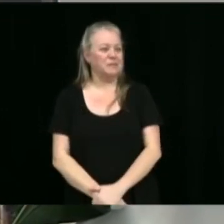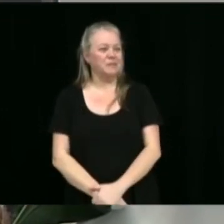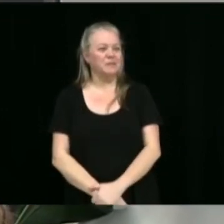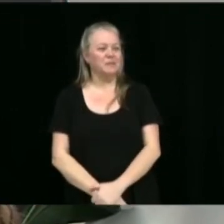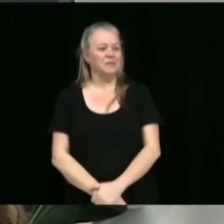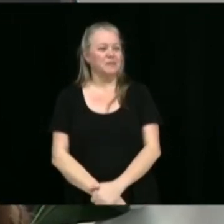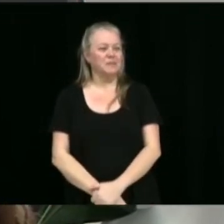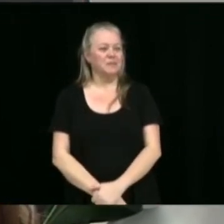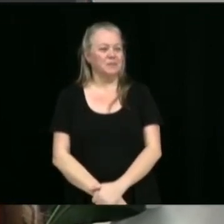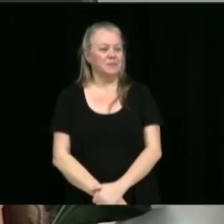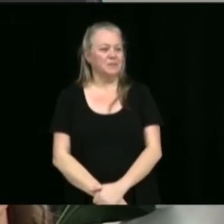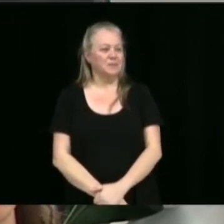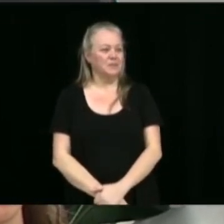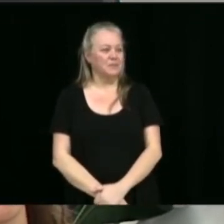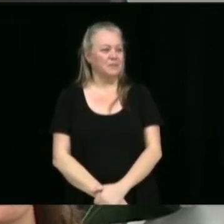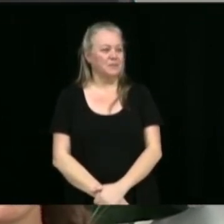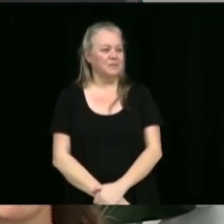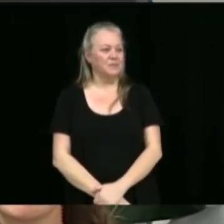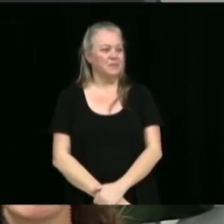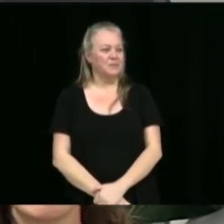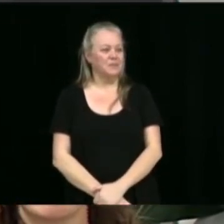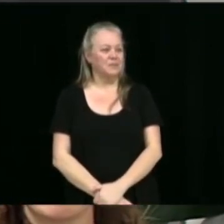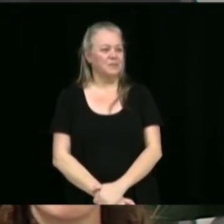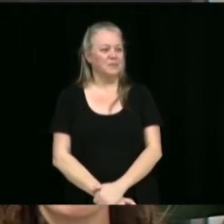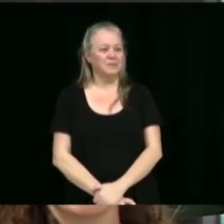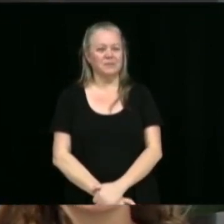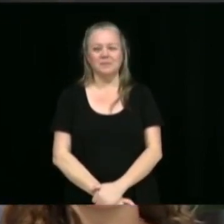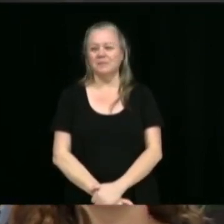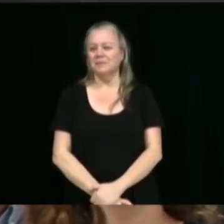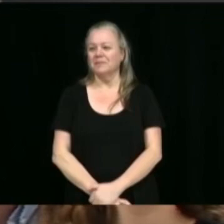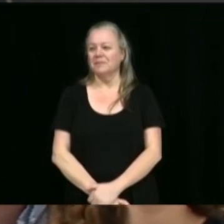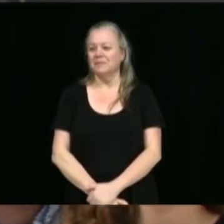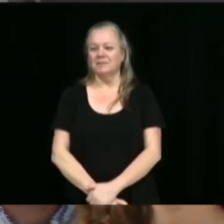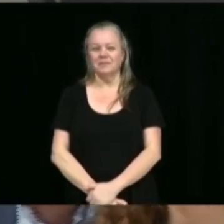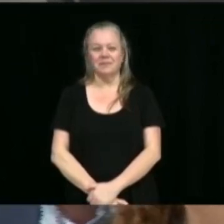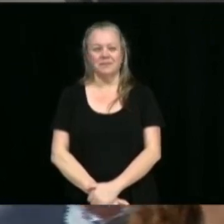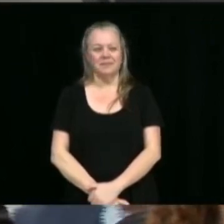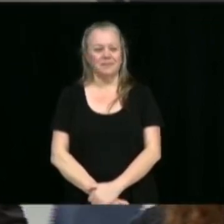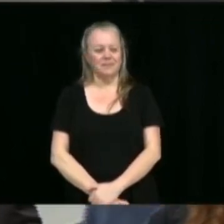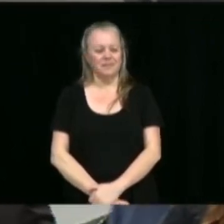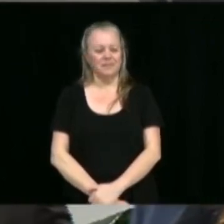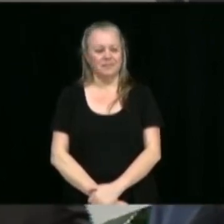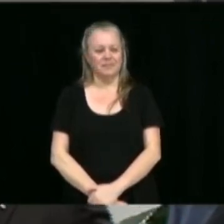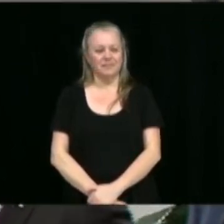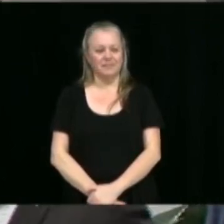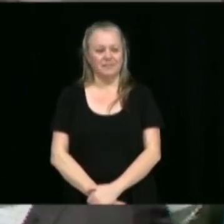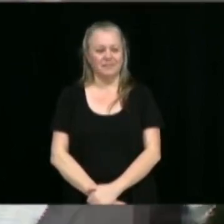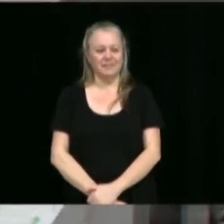là, on va se mettre là. On va de la place à